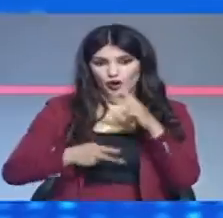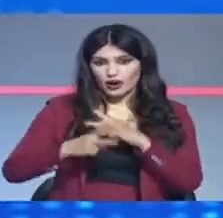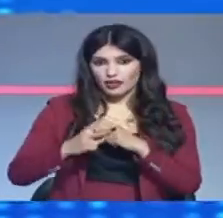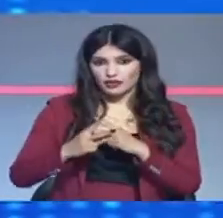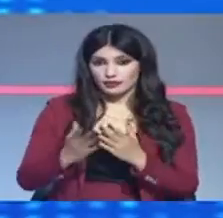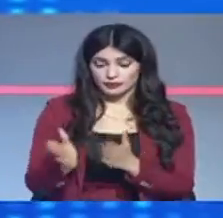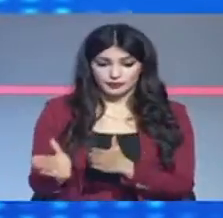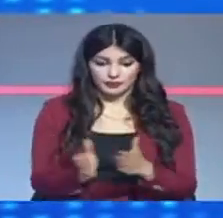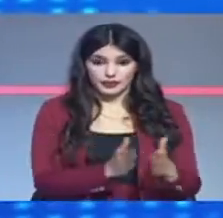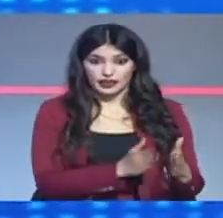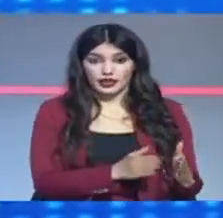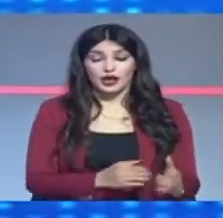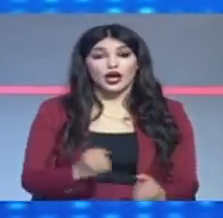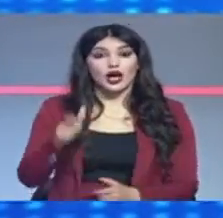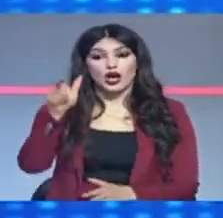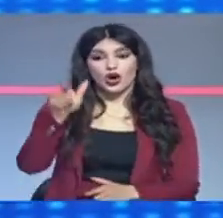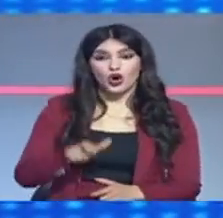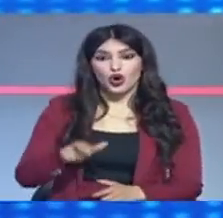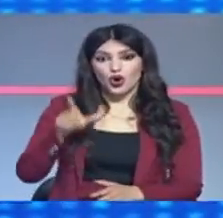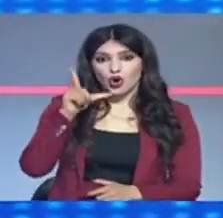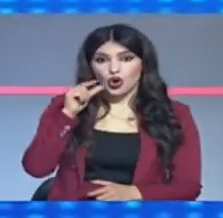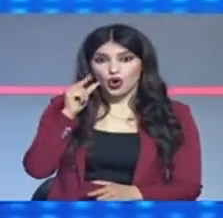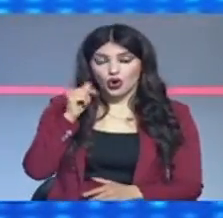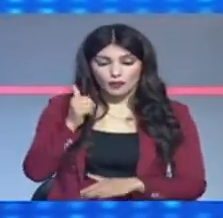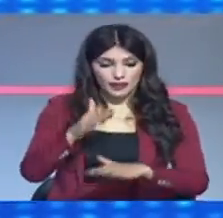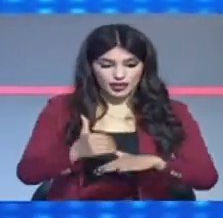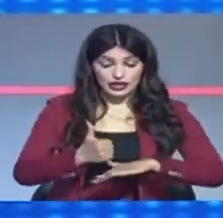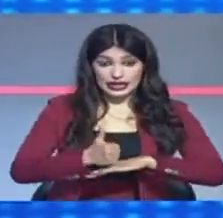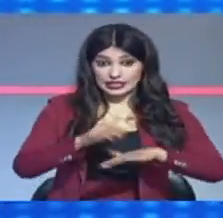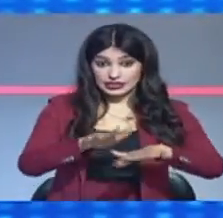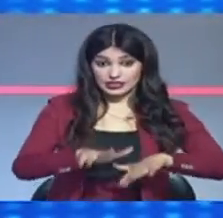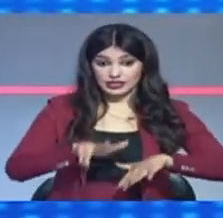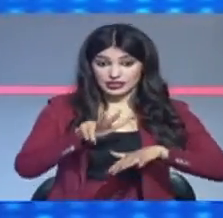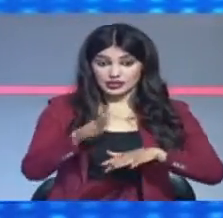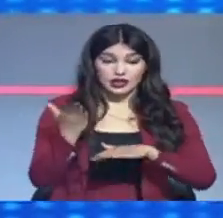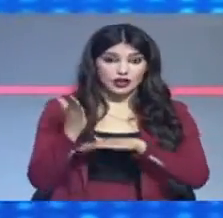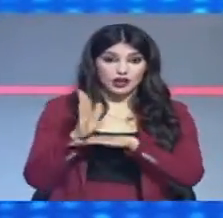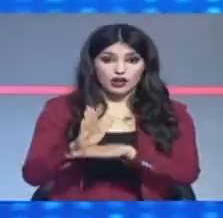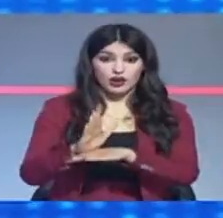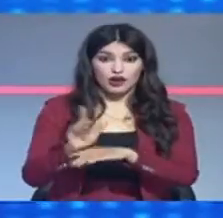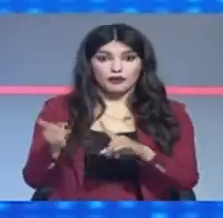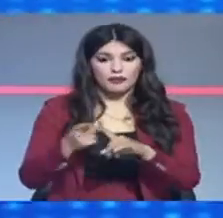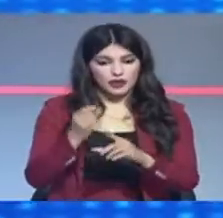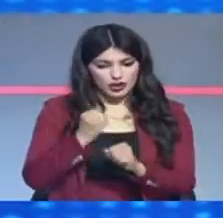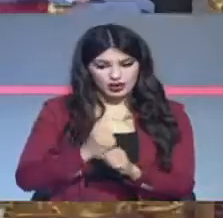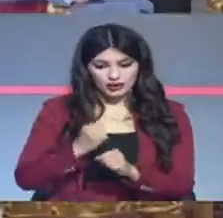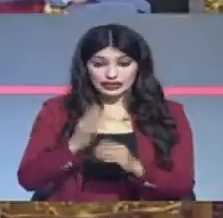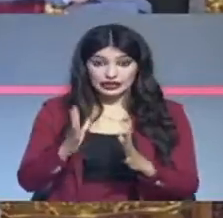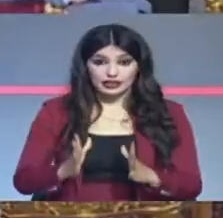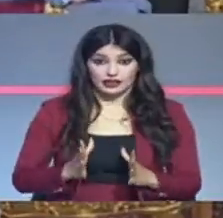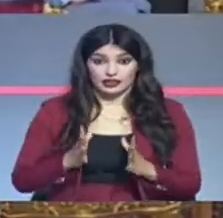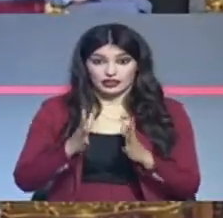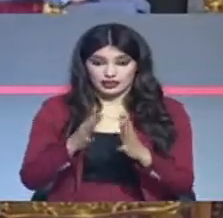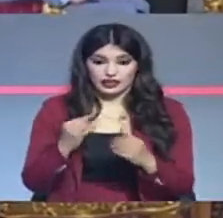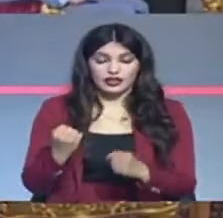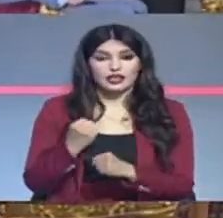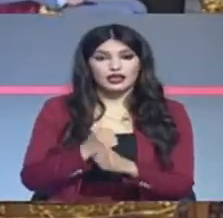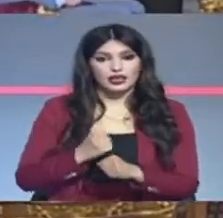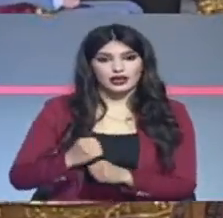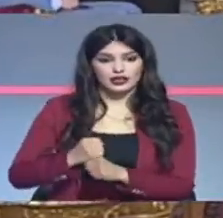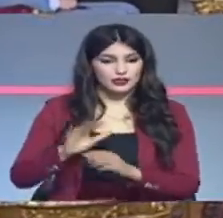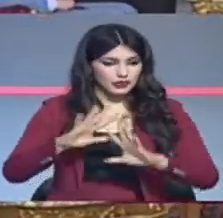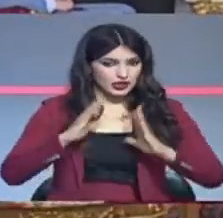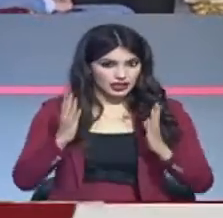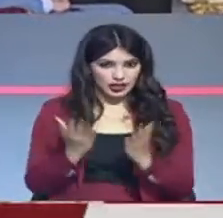اطلع الناشط المدني كريم بنعرف رئيس مجلس نواب الشعب اليوم على ما يقوم به من عمل تطوعي لخدمه الصالح العام